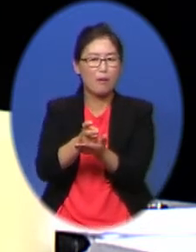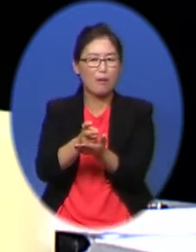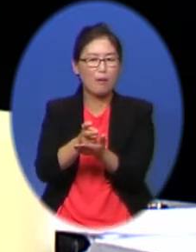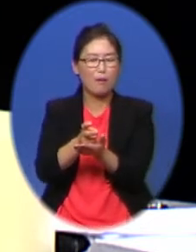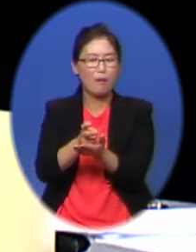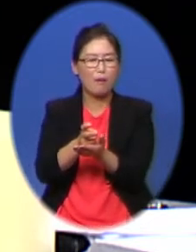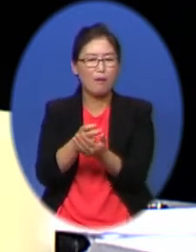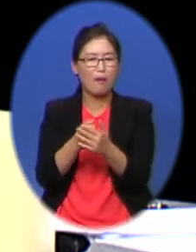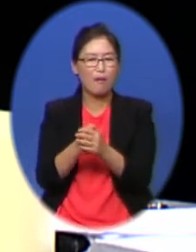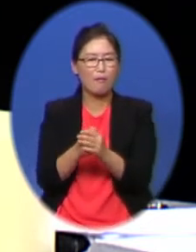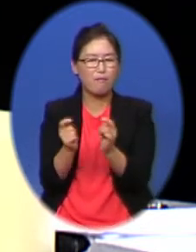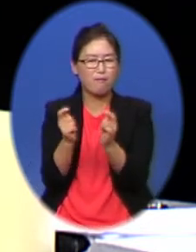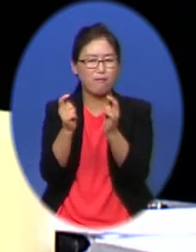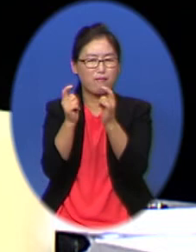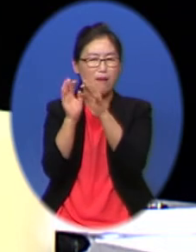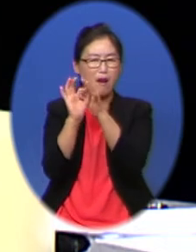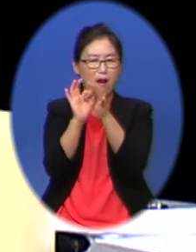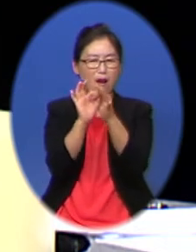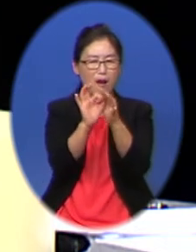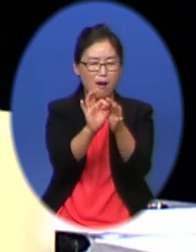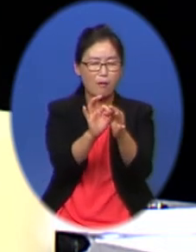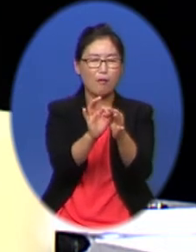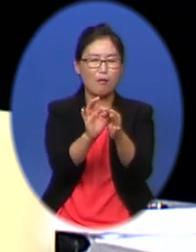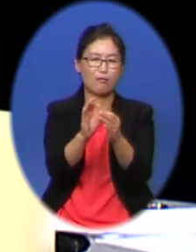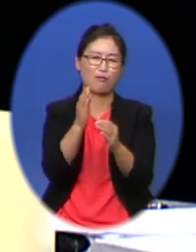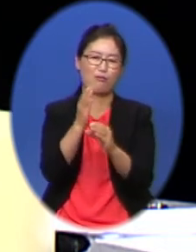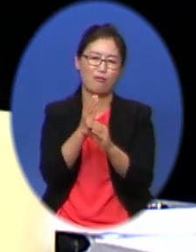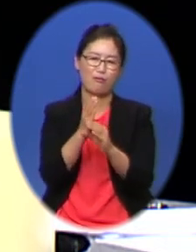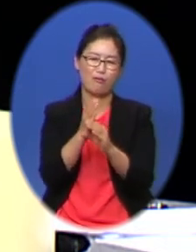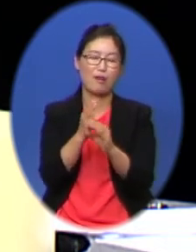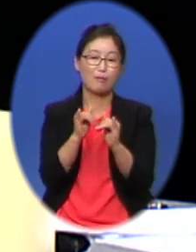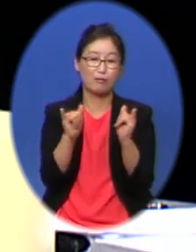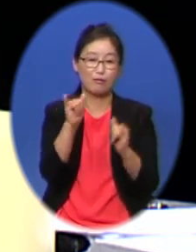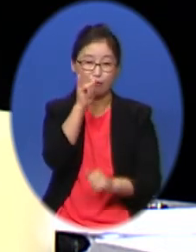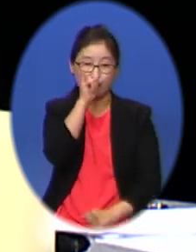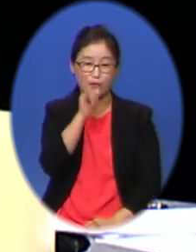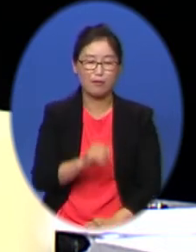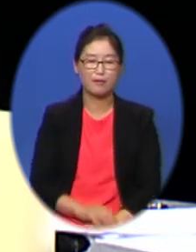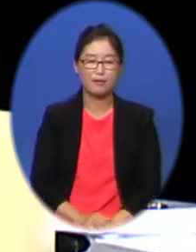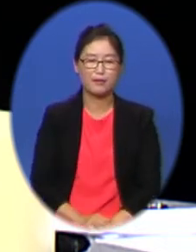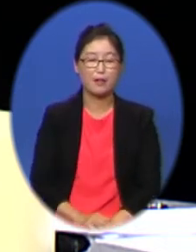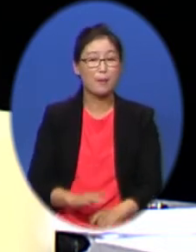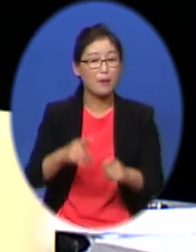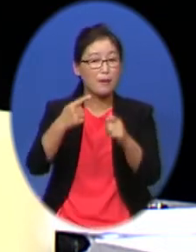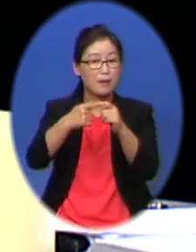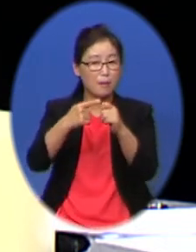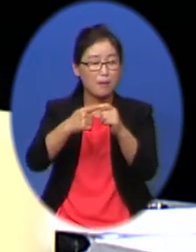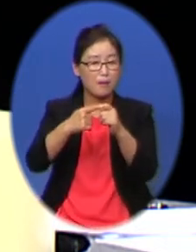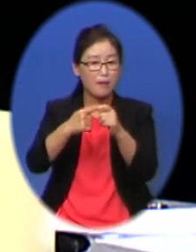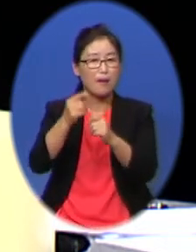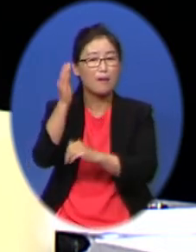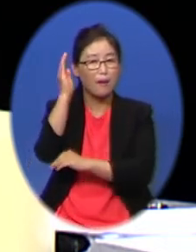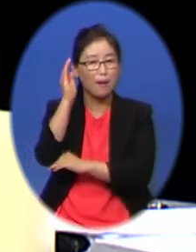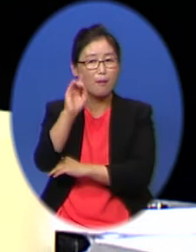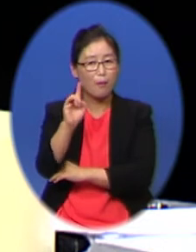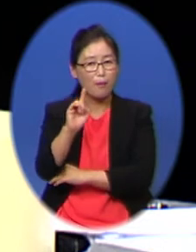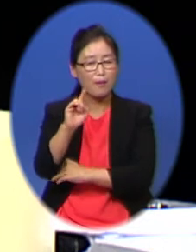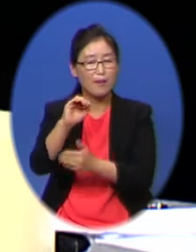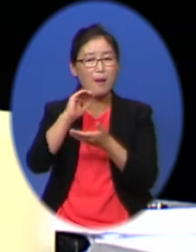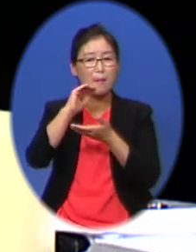계시는 분들이 있다고 하는데요. 자, 오늘 그래서 준비한 첫 번째 사연은 화면을 통해서